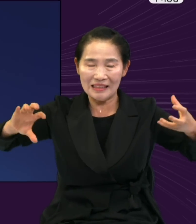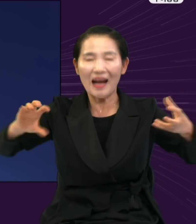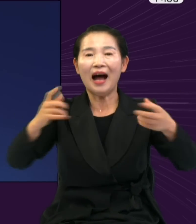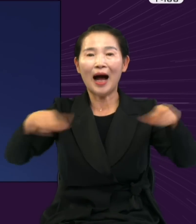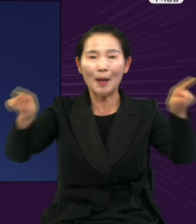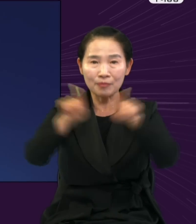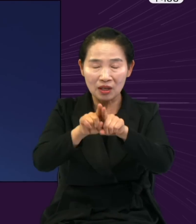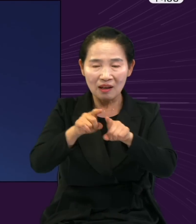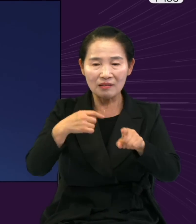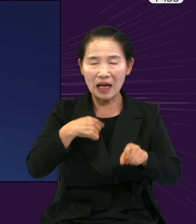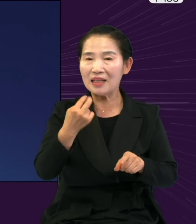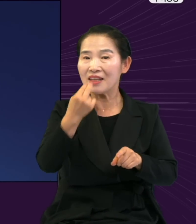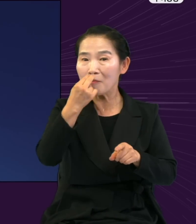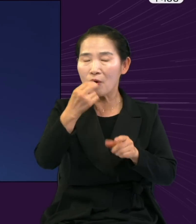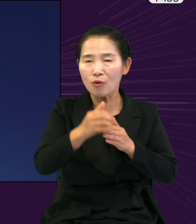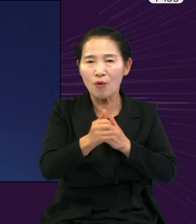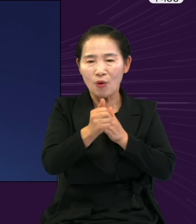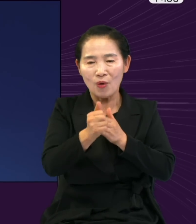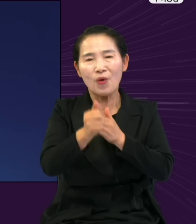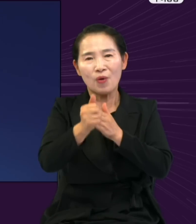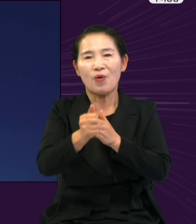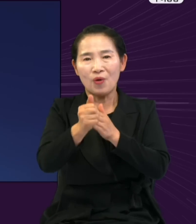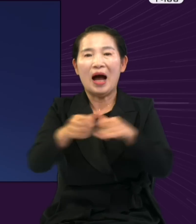같은 안도감이 들었습니다.